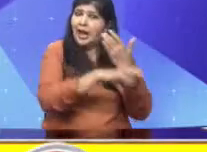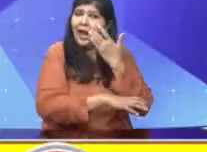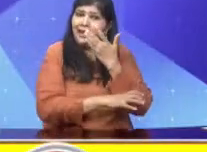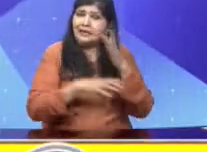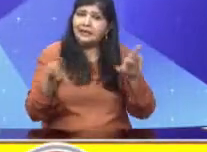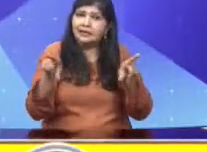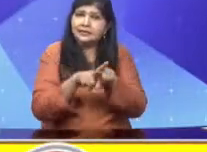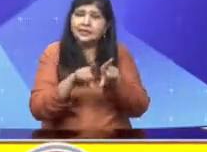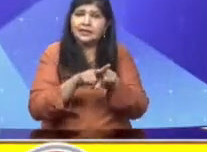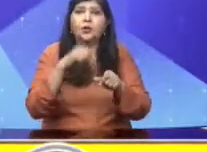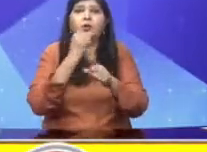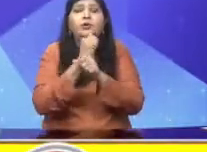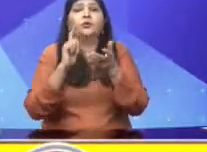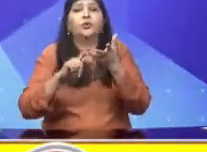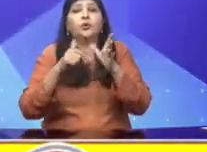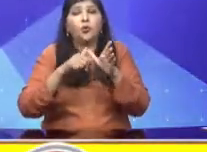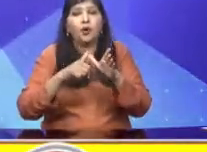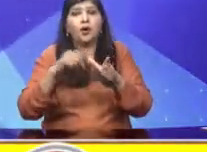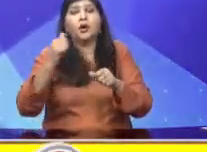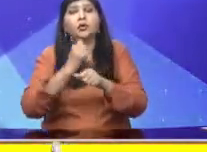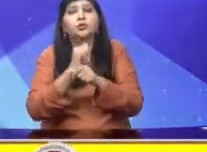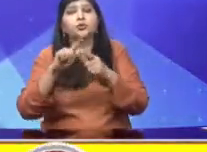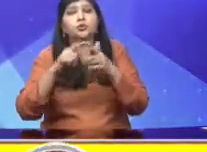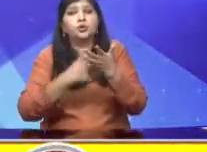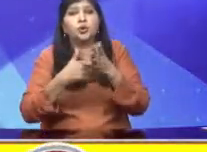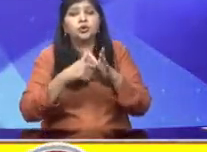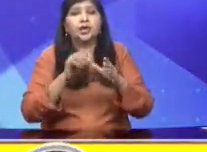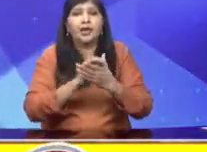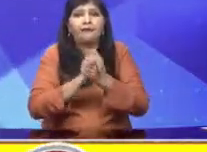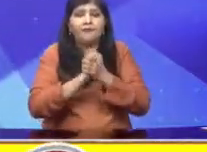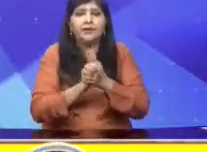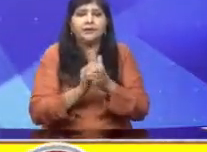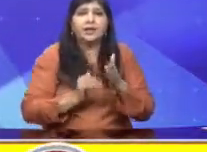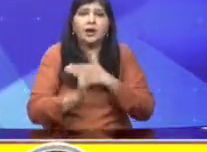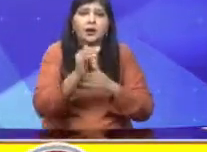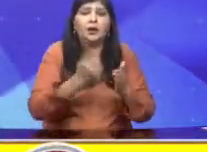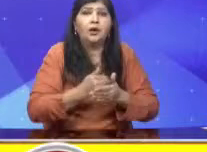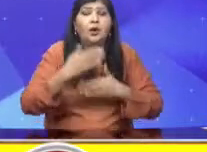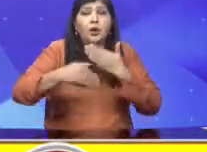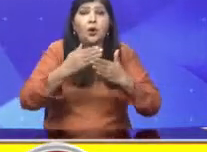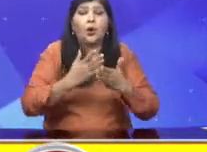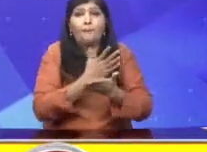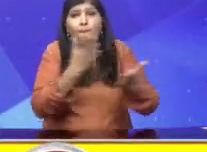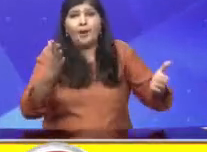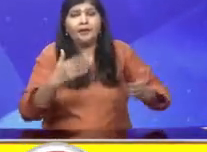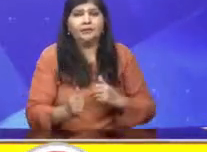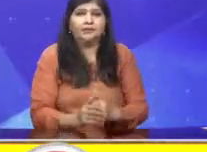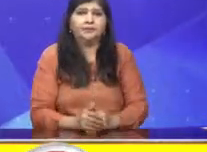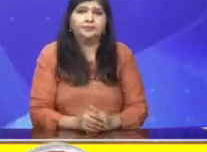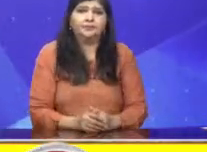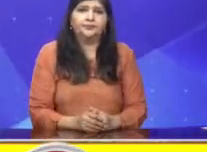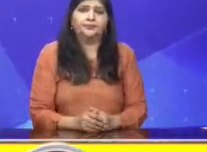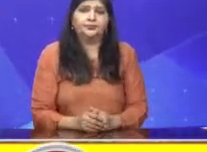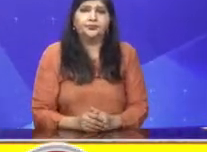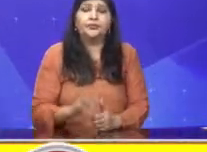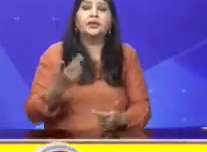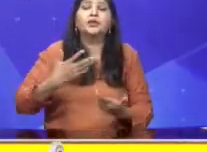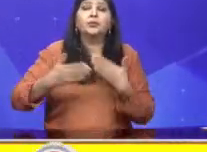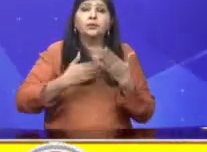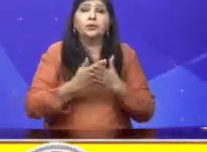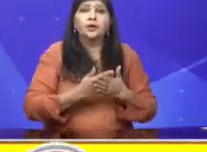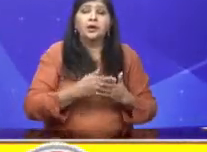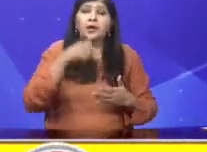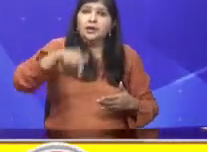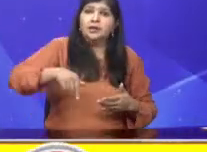ही गोवा और जॉर्जिया के बीच के समंधों को भी और प्रगाड कर दिया है। ऐसा इसलिए